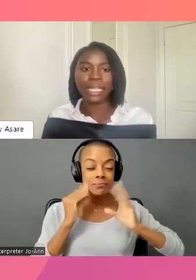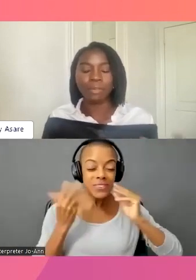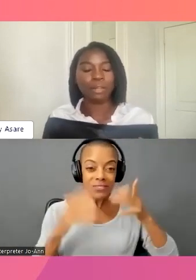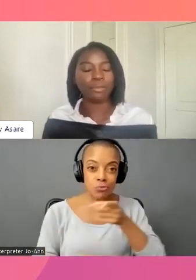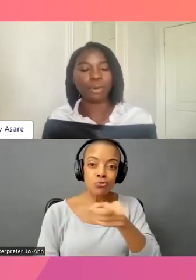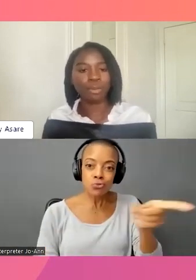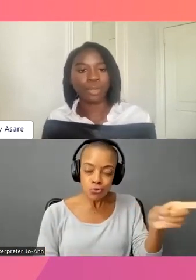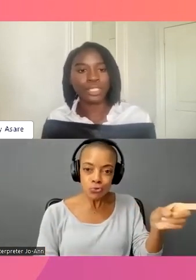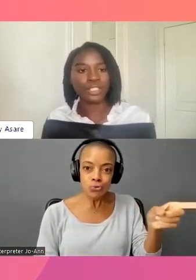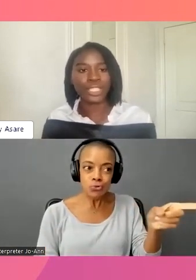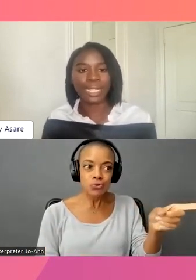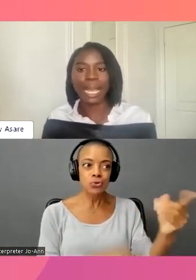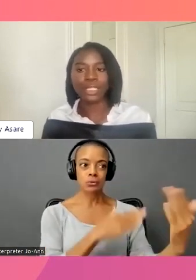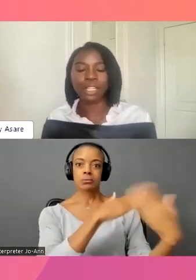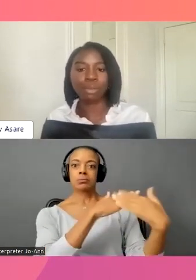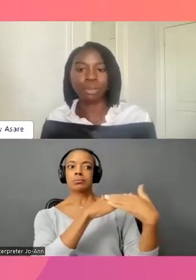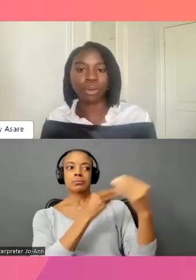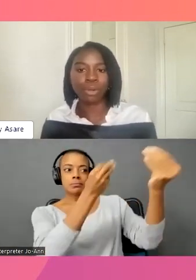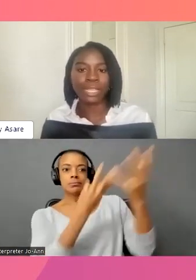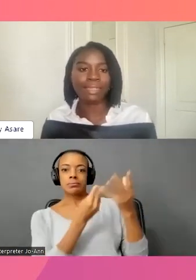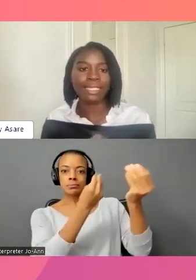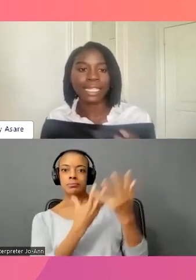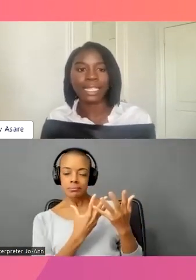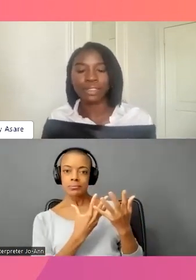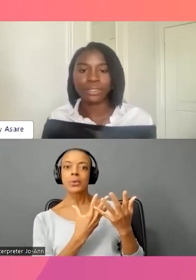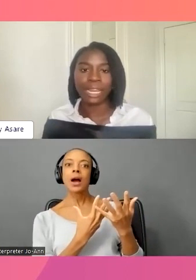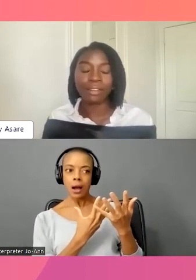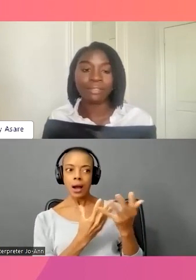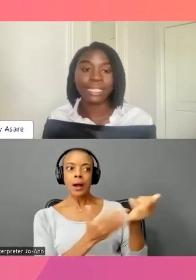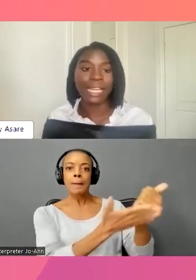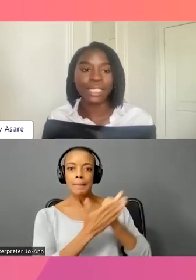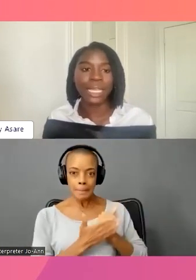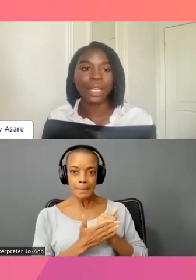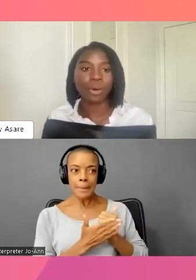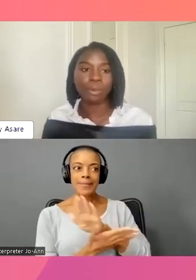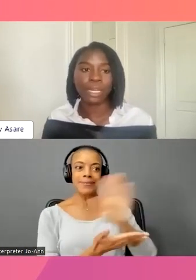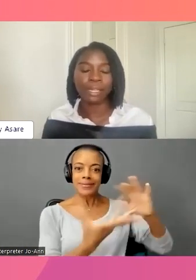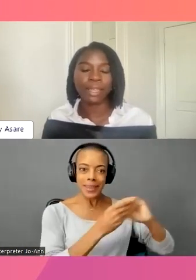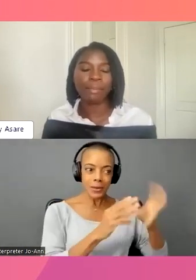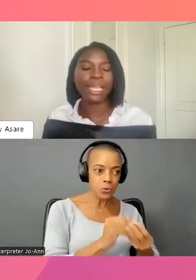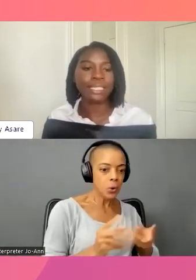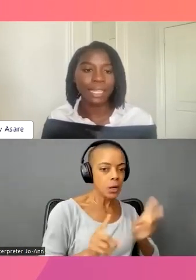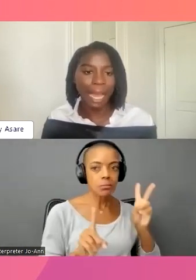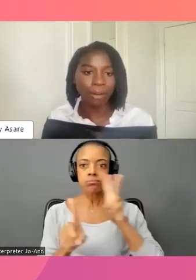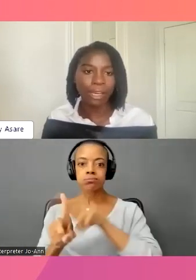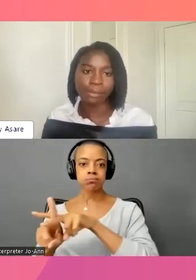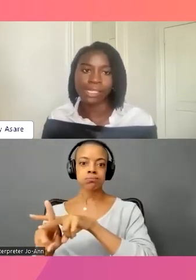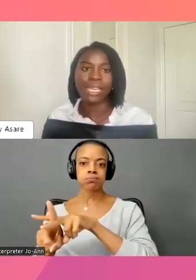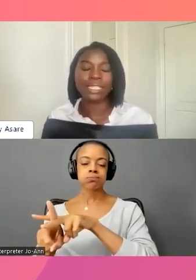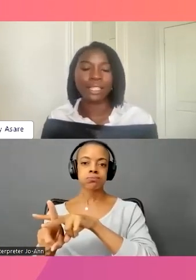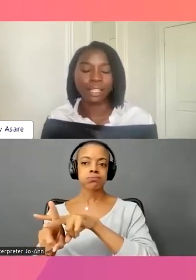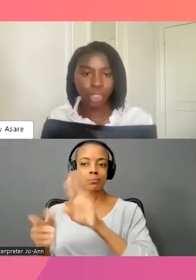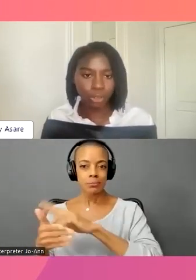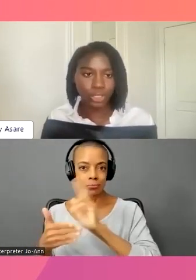d'entendre les experts, à savoir des gens qui ont connu ces situations. C'est donc de la recherche informée et on